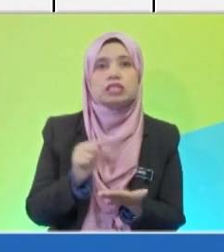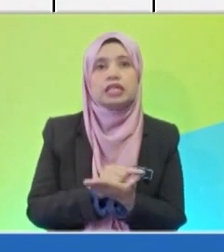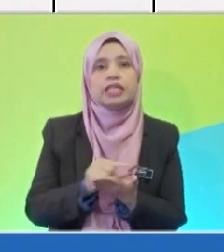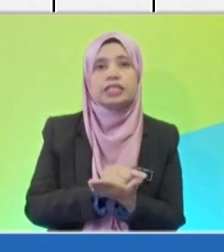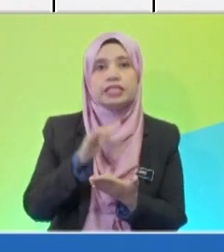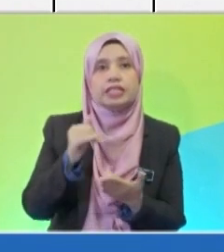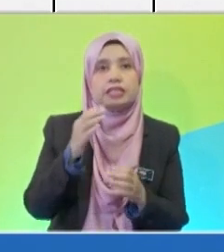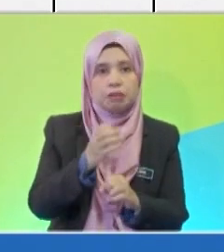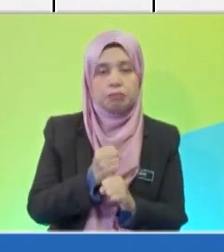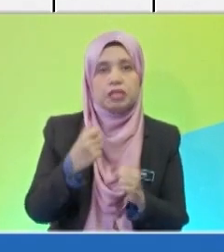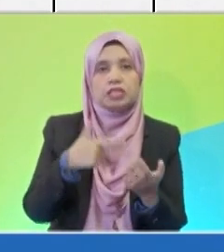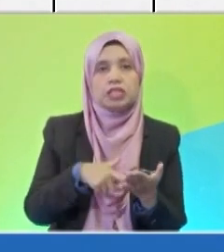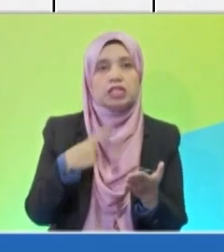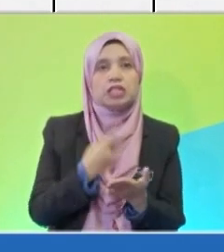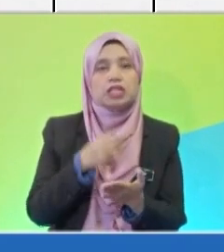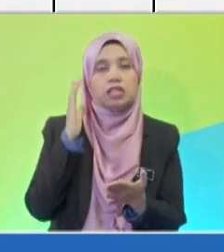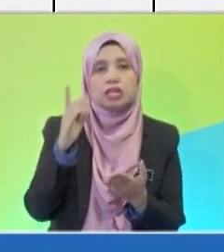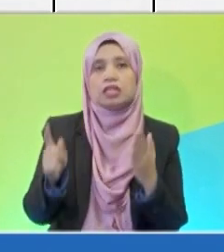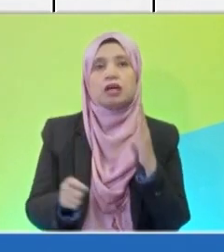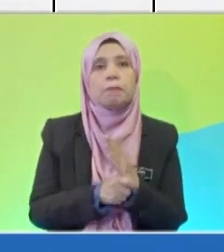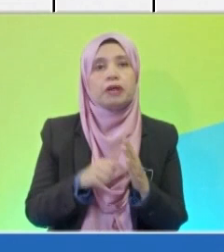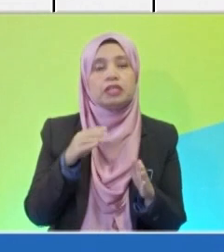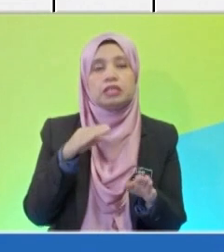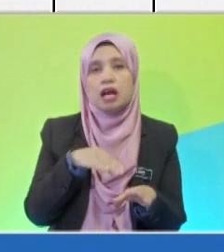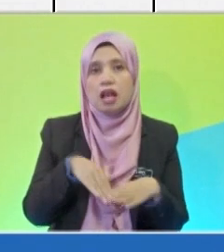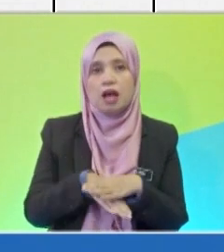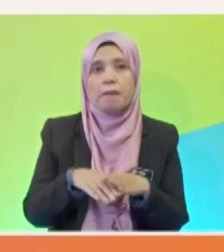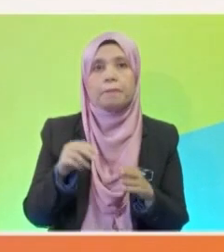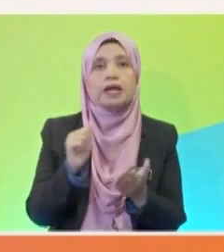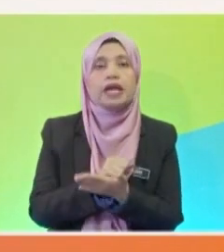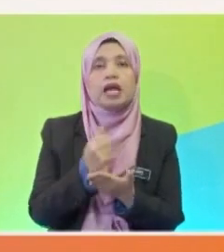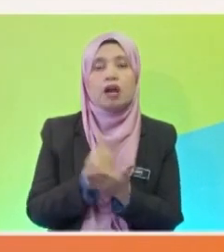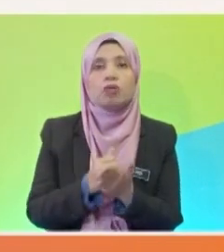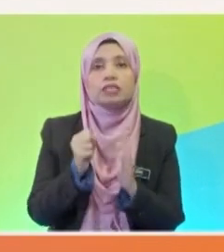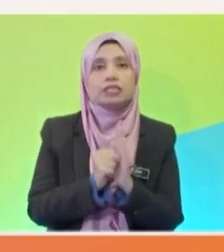mana? Kita akan tambah dalam akaun semasa. Baik. Okey.